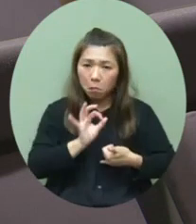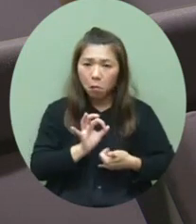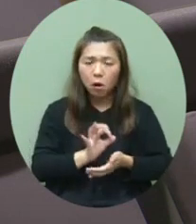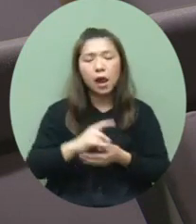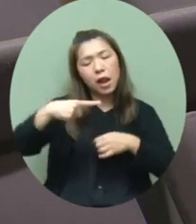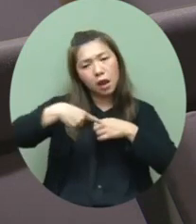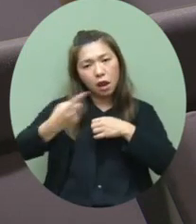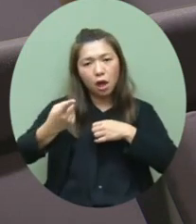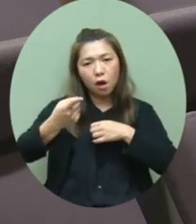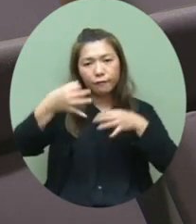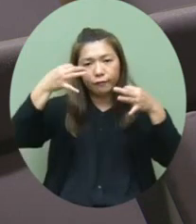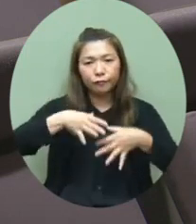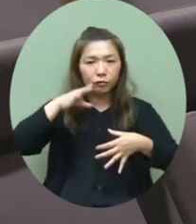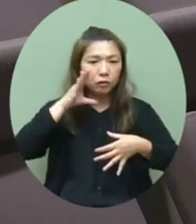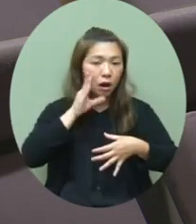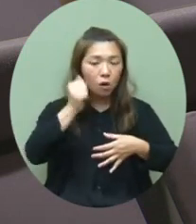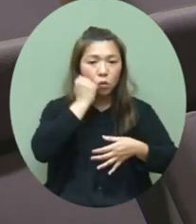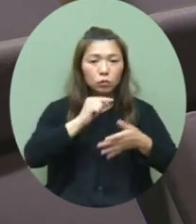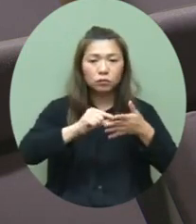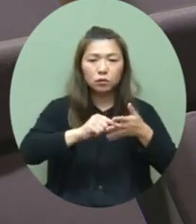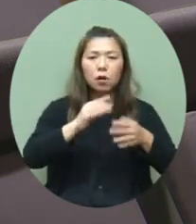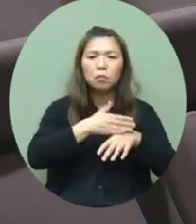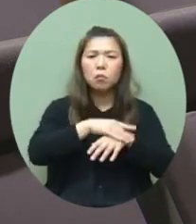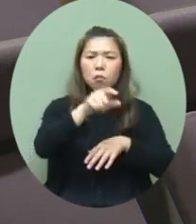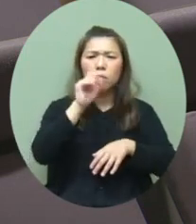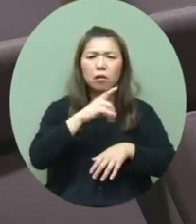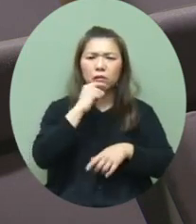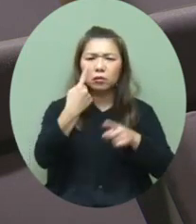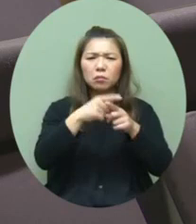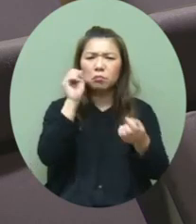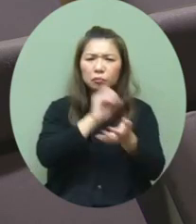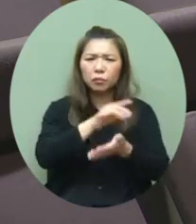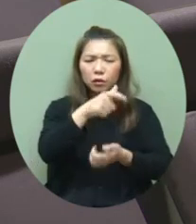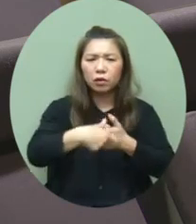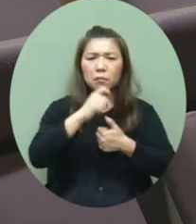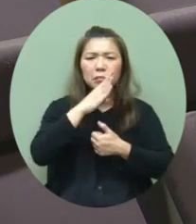富泰護理安老院嗰度，啱啱講到有一名確診者係感染咗